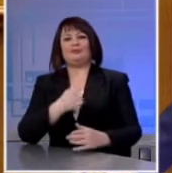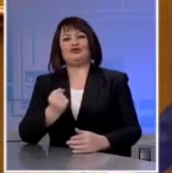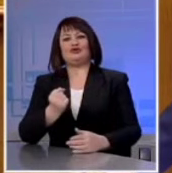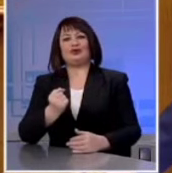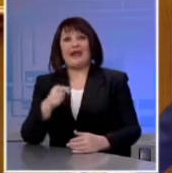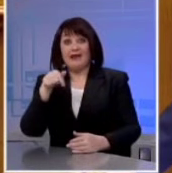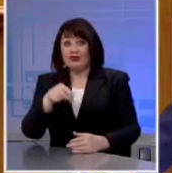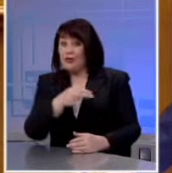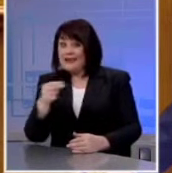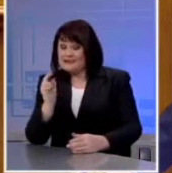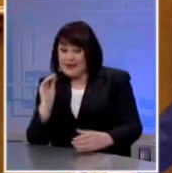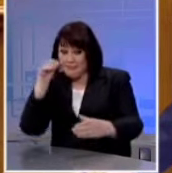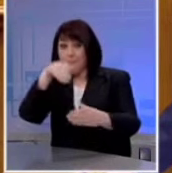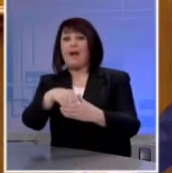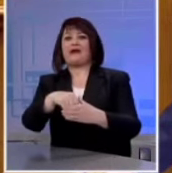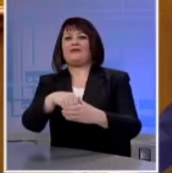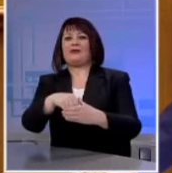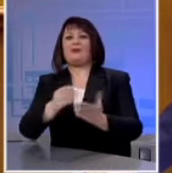παρέμβαση στη δικαιοσύνη.